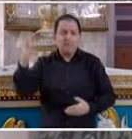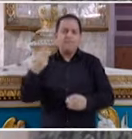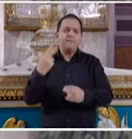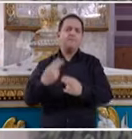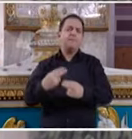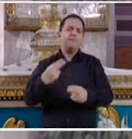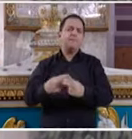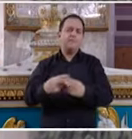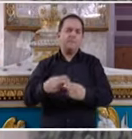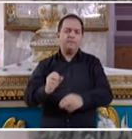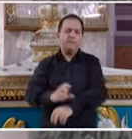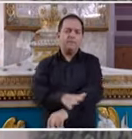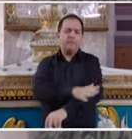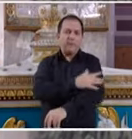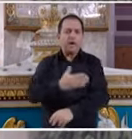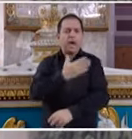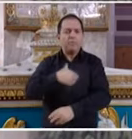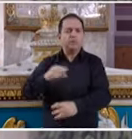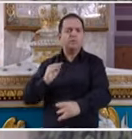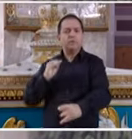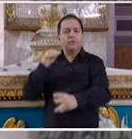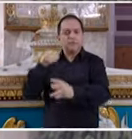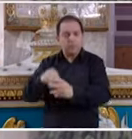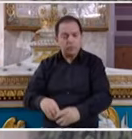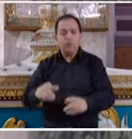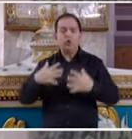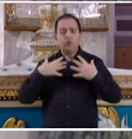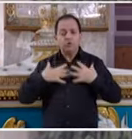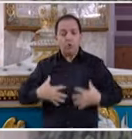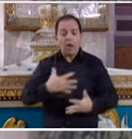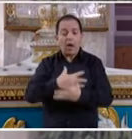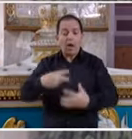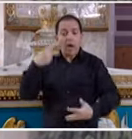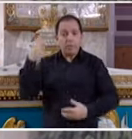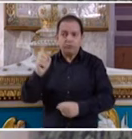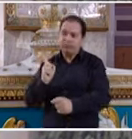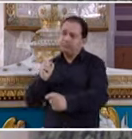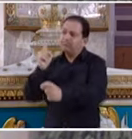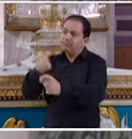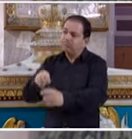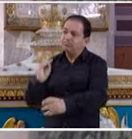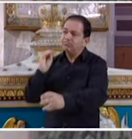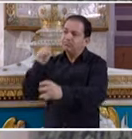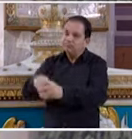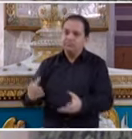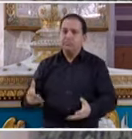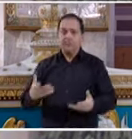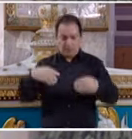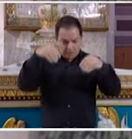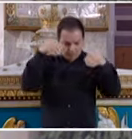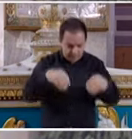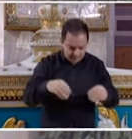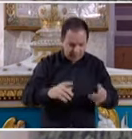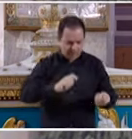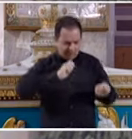Αίμα του, σιτούμεθα και μετέχουμε του Αγίου Σώματος και του Αίματός του, ώστε το μεν βάπτισμα γέννησης και